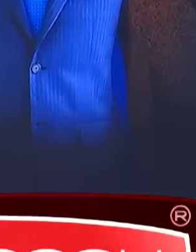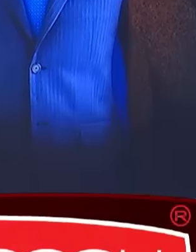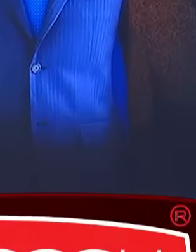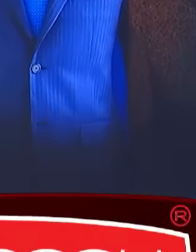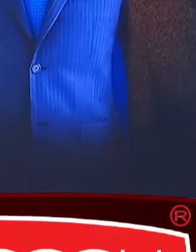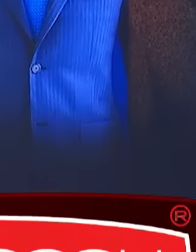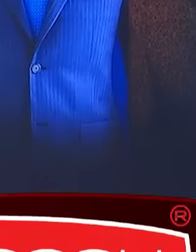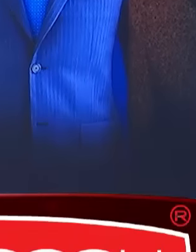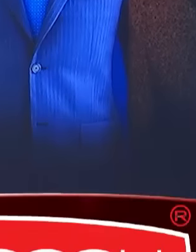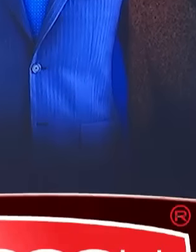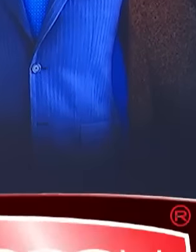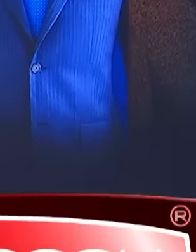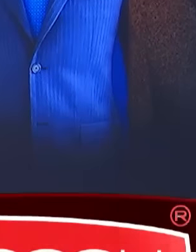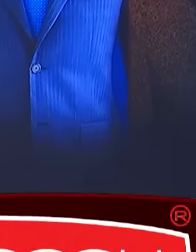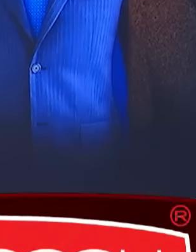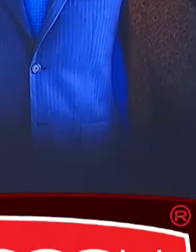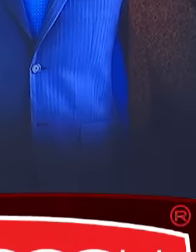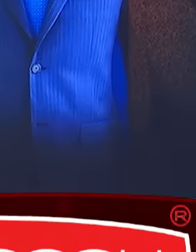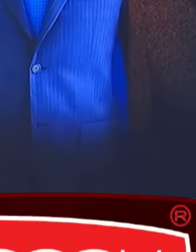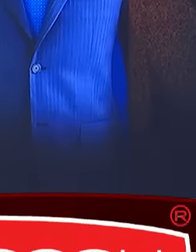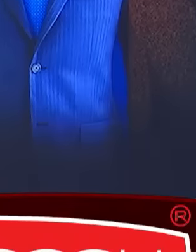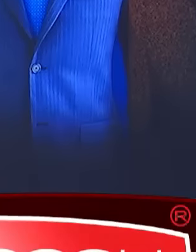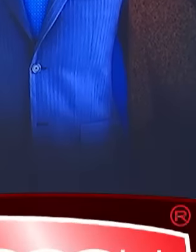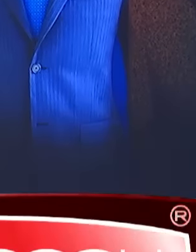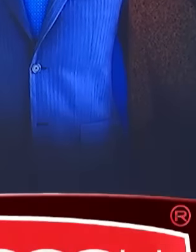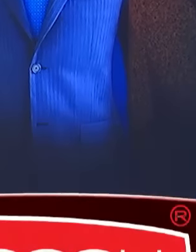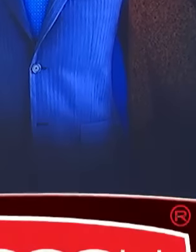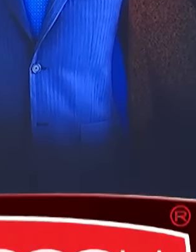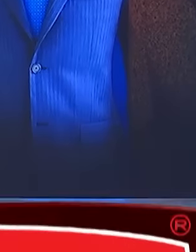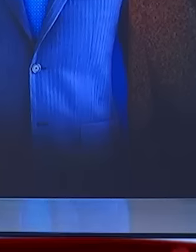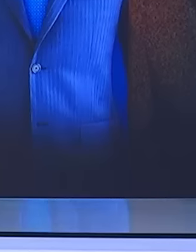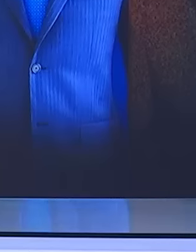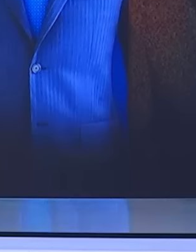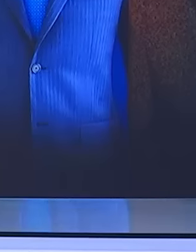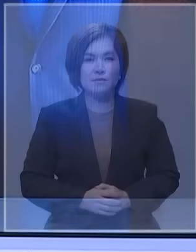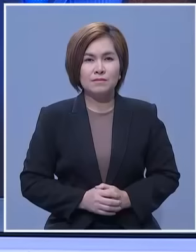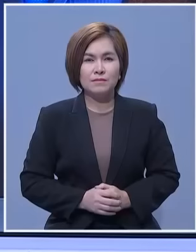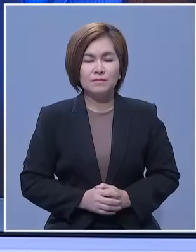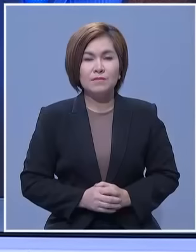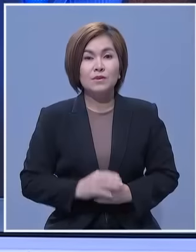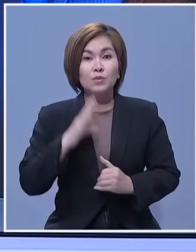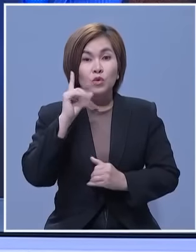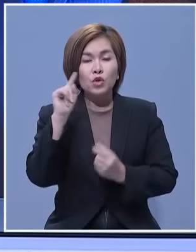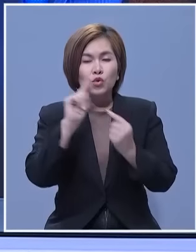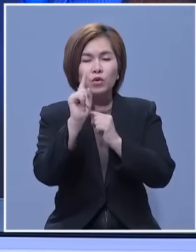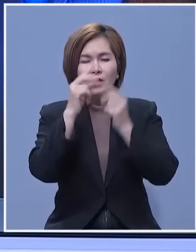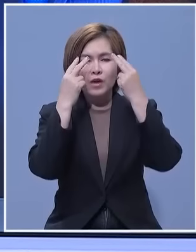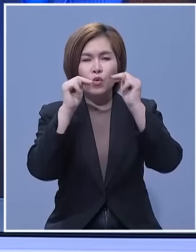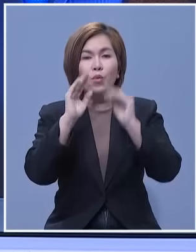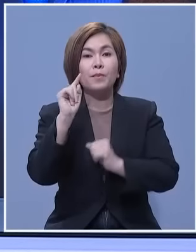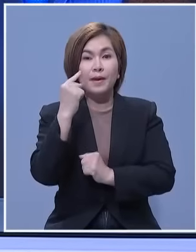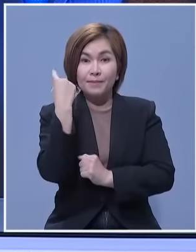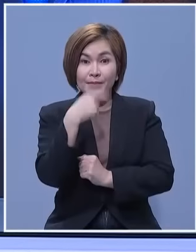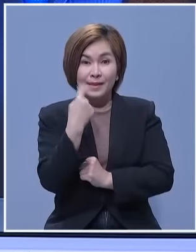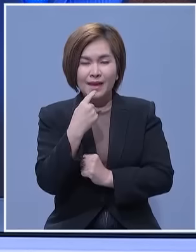คุณเศรษฐารอดแต่สุดท้ายก็ร่วงและก่อนที่พรุ่งนี้จะมีการเดินเกมเร็วเสนอวาระพิเศษในการเลือกนายกคนใหม่เราลองมาเช็ค